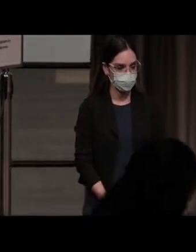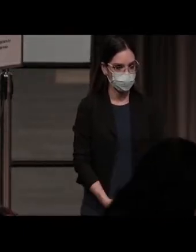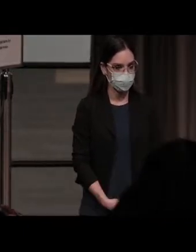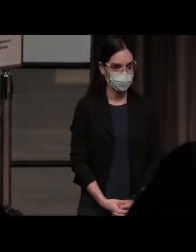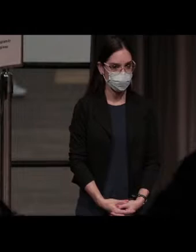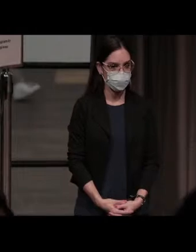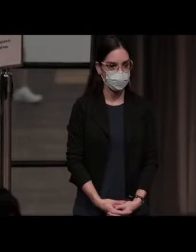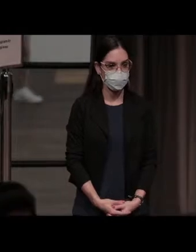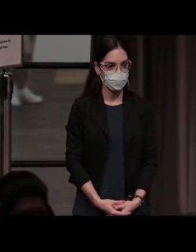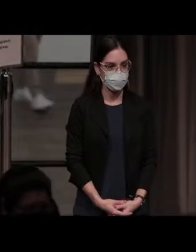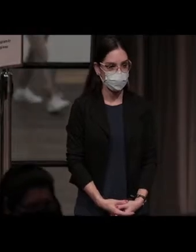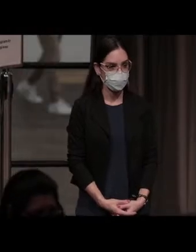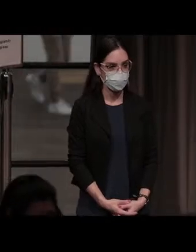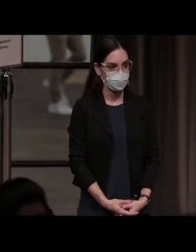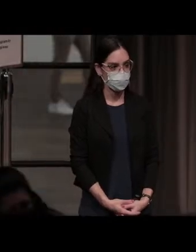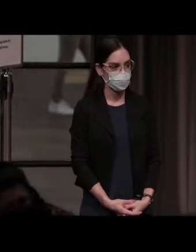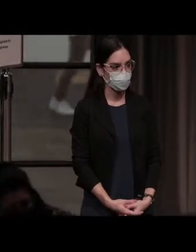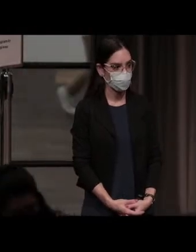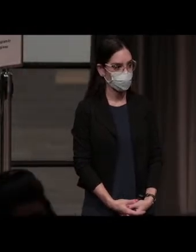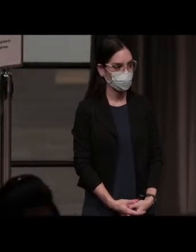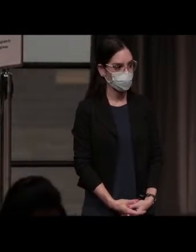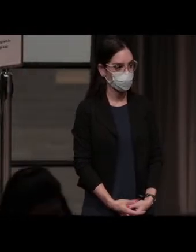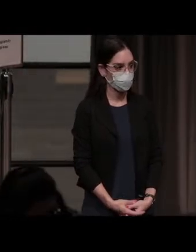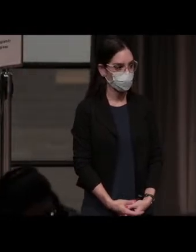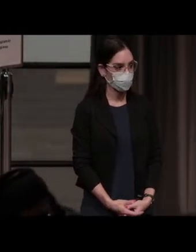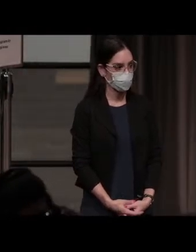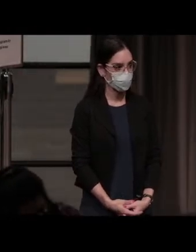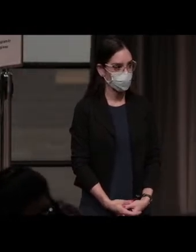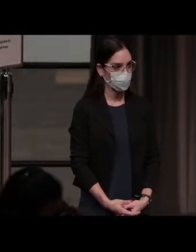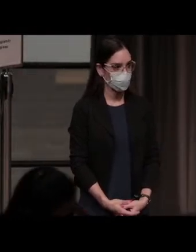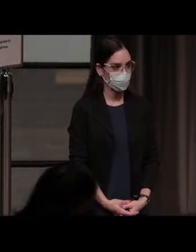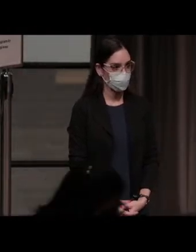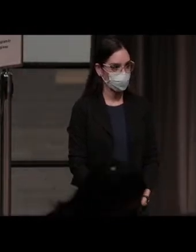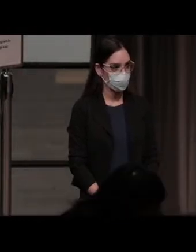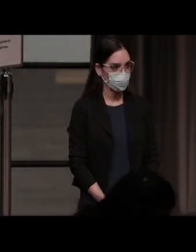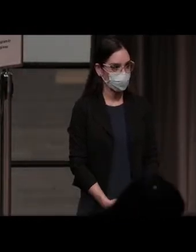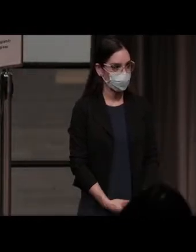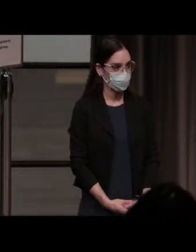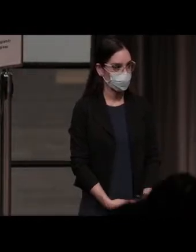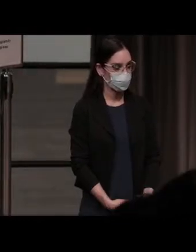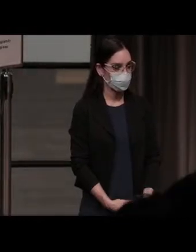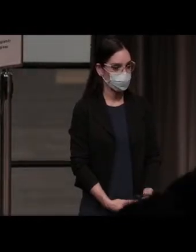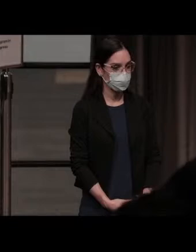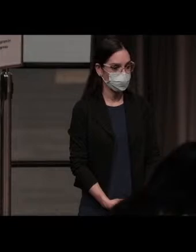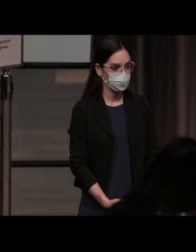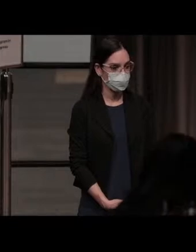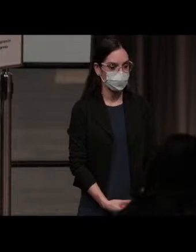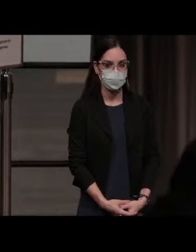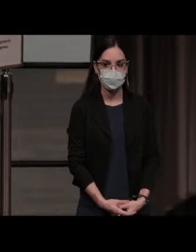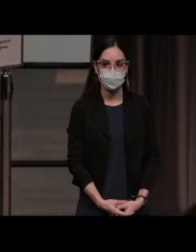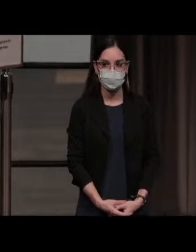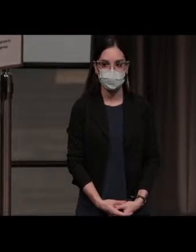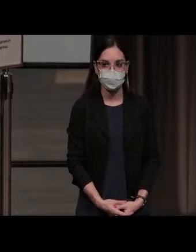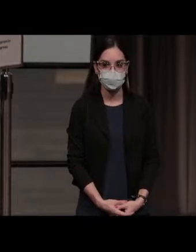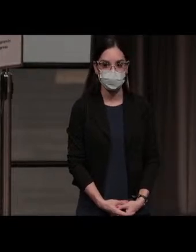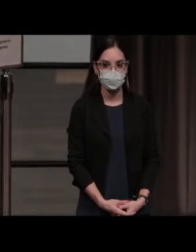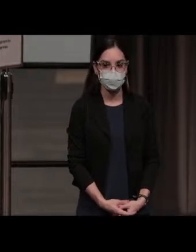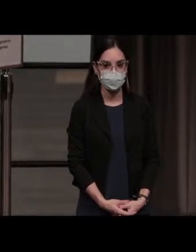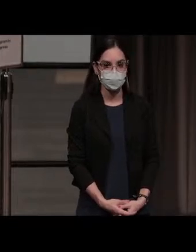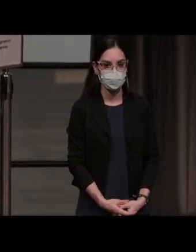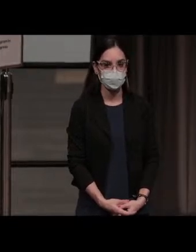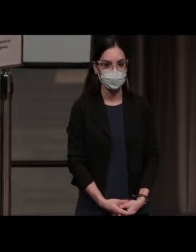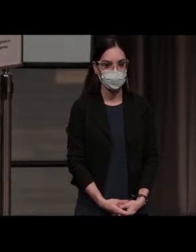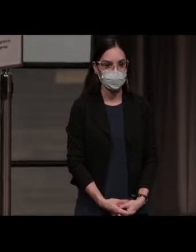après numéro écrit là sur pancarte là pendant on va entrer pour chita et nous disons déjà merci pour participation, merci d'être ensemble avec